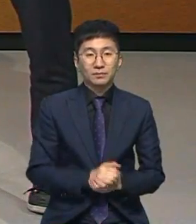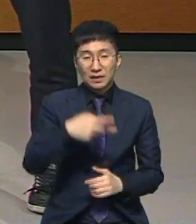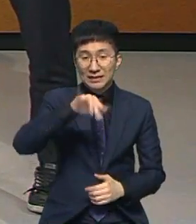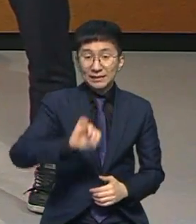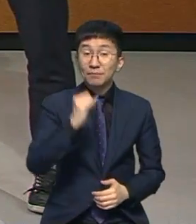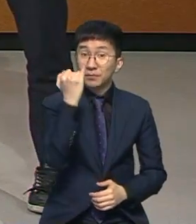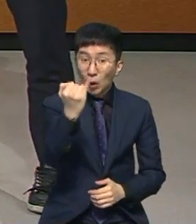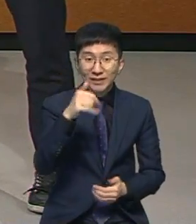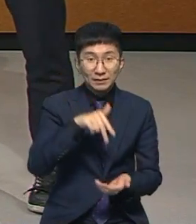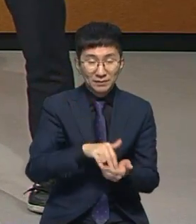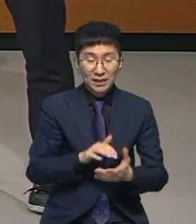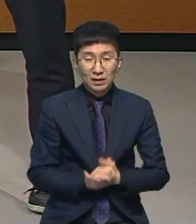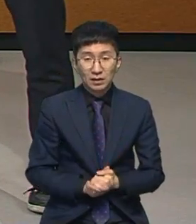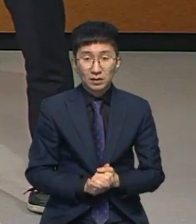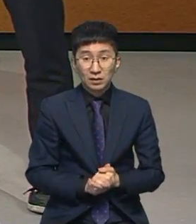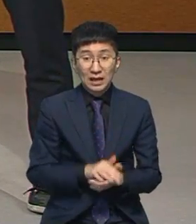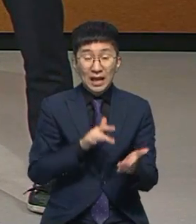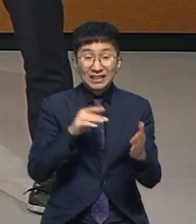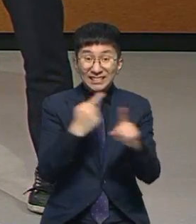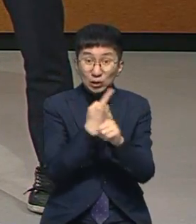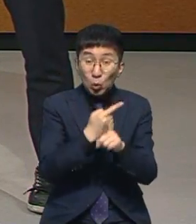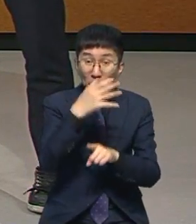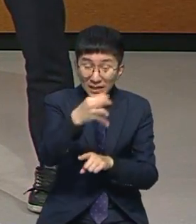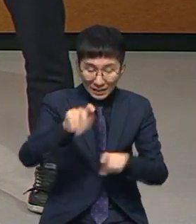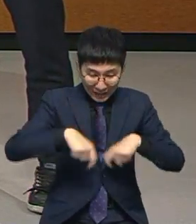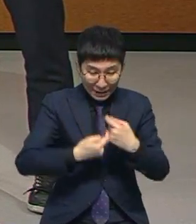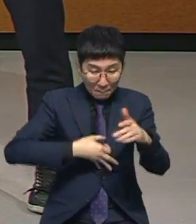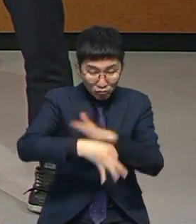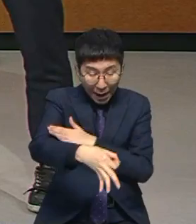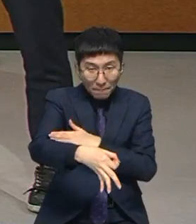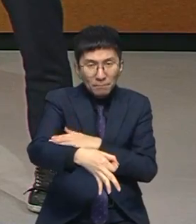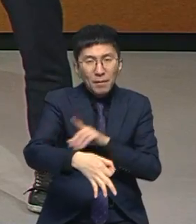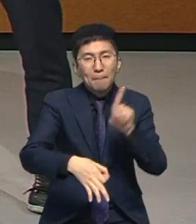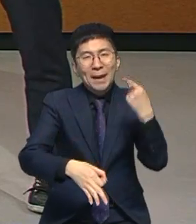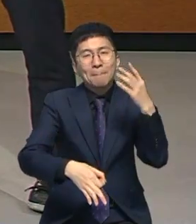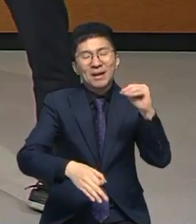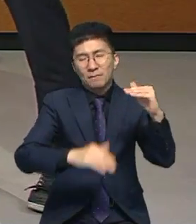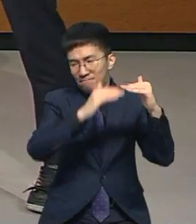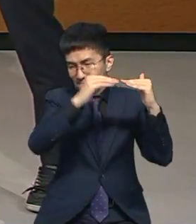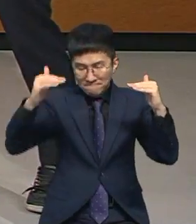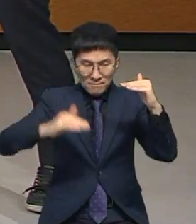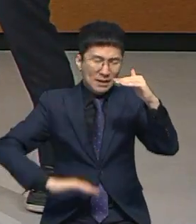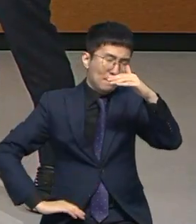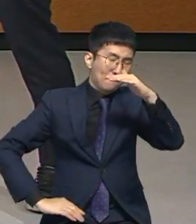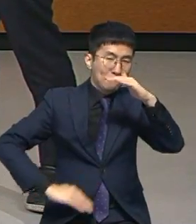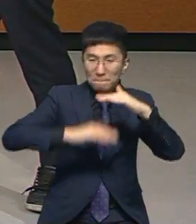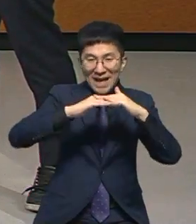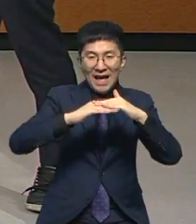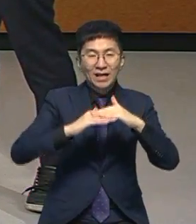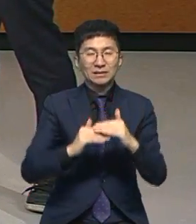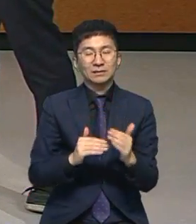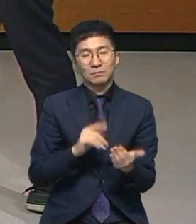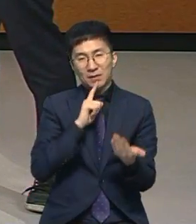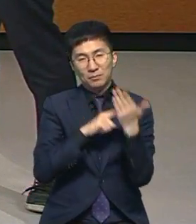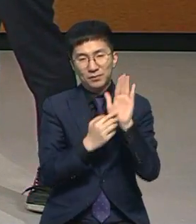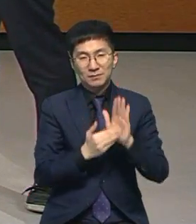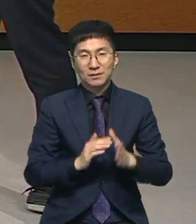후보는요, 모든 치료비에 본인 부담금을 100만 원을 넘지 못하게 하는 상한제를